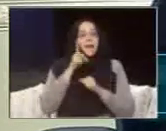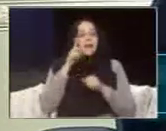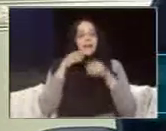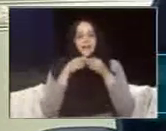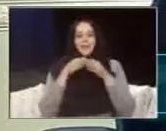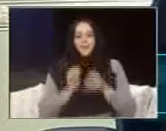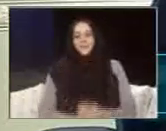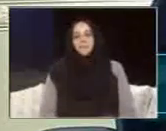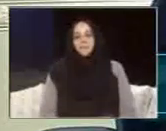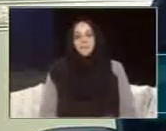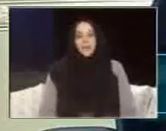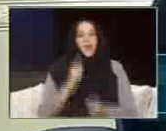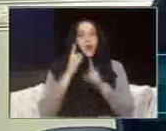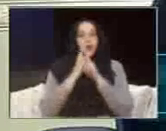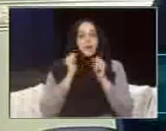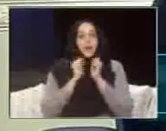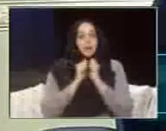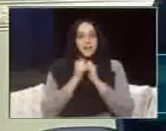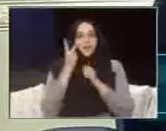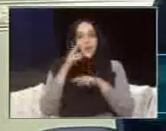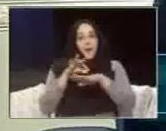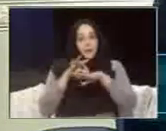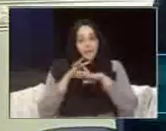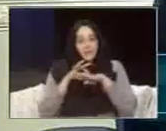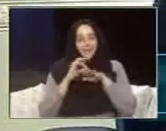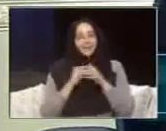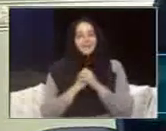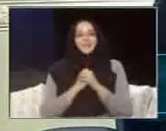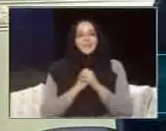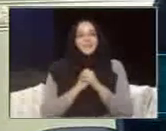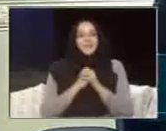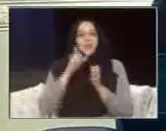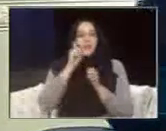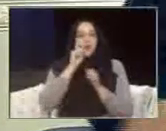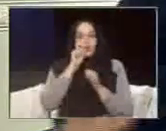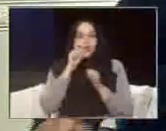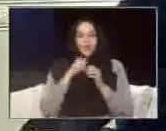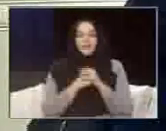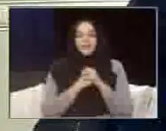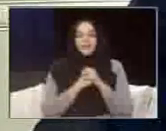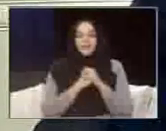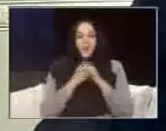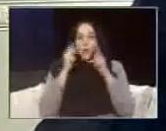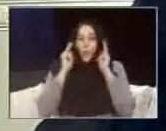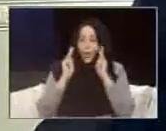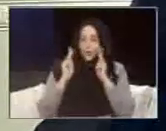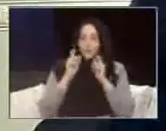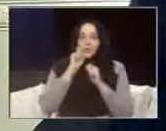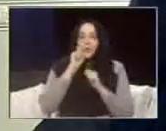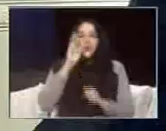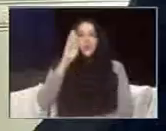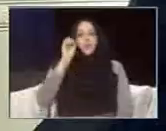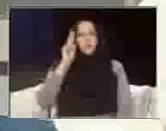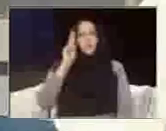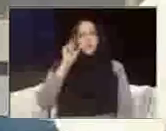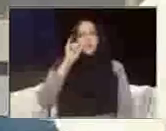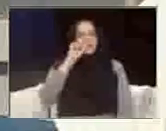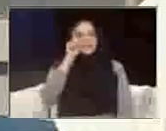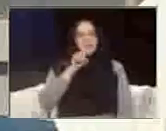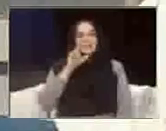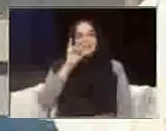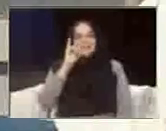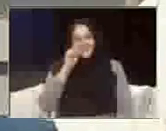سأل. نلقاكم فيه مع أصحابي الفضيلة ومع الفاضل الدكتور الشيخ سعيد بويزري، فأهلا ومرحبا سيدي